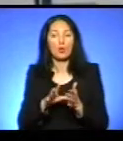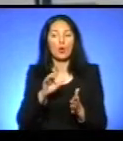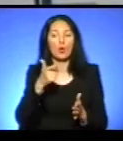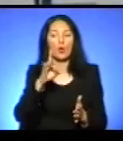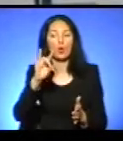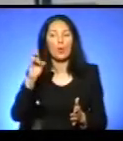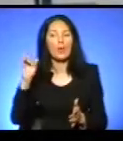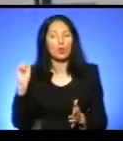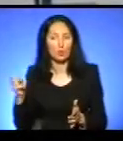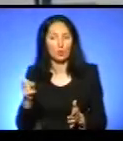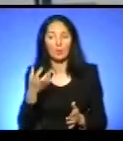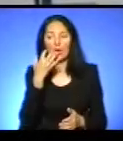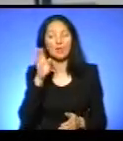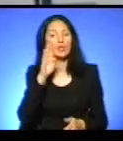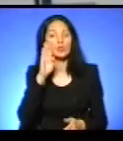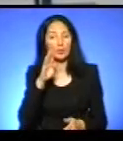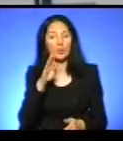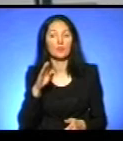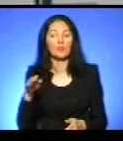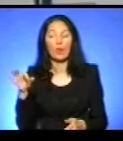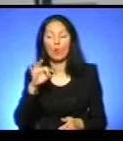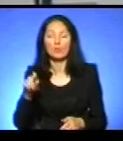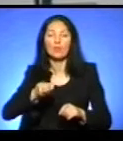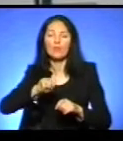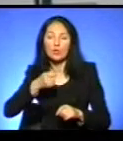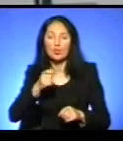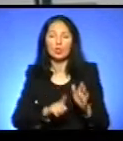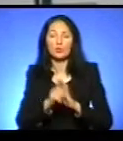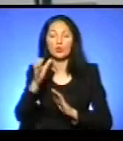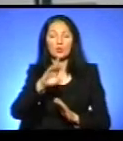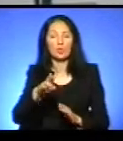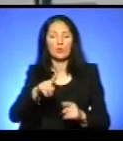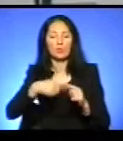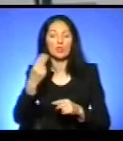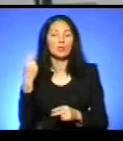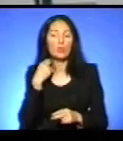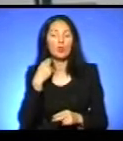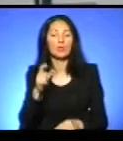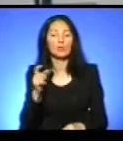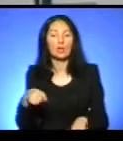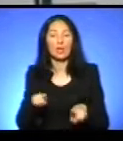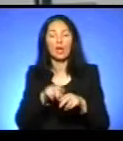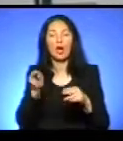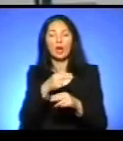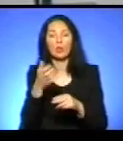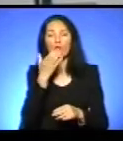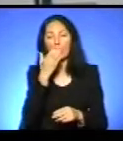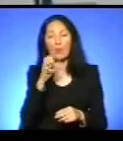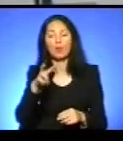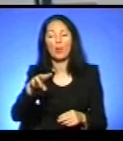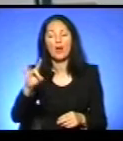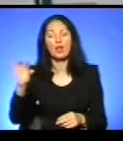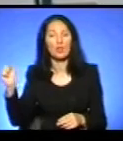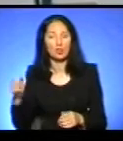Зазначу, гаряче водопостачання в обласному центрі відключили на початку серпня через заборгованість тернополян та ремонт тепломереж.